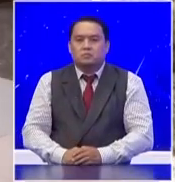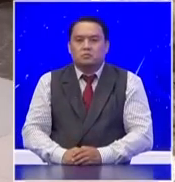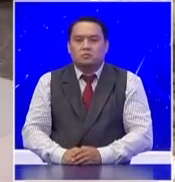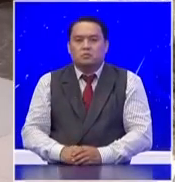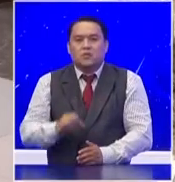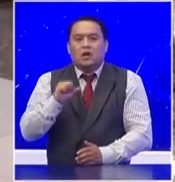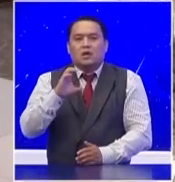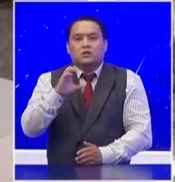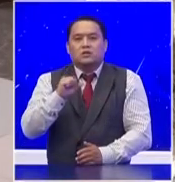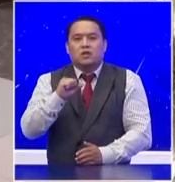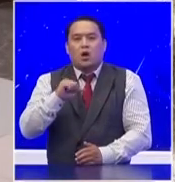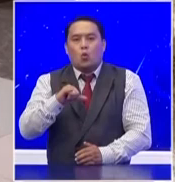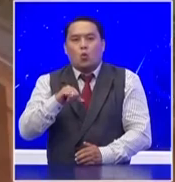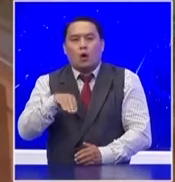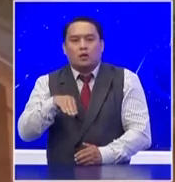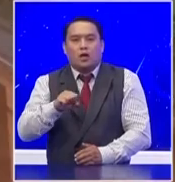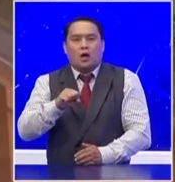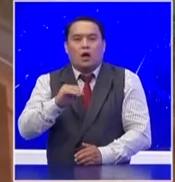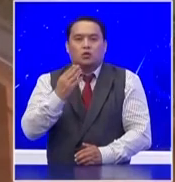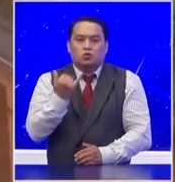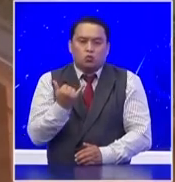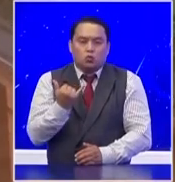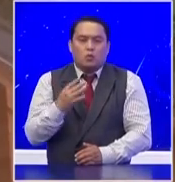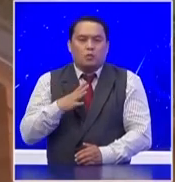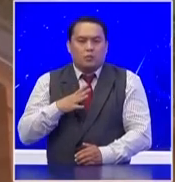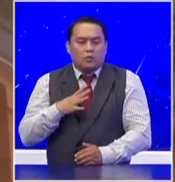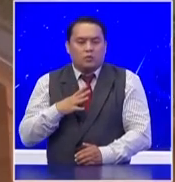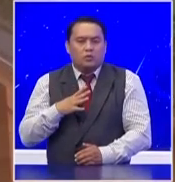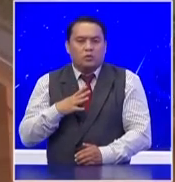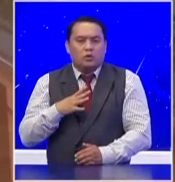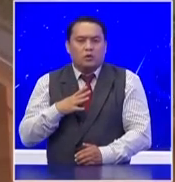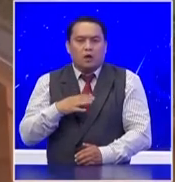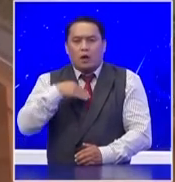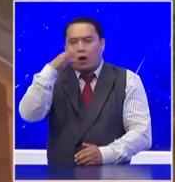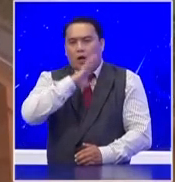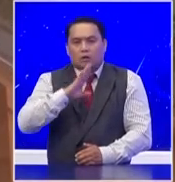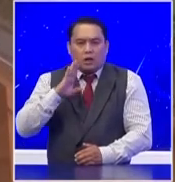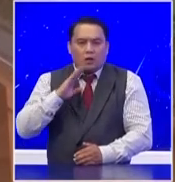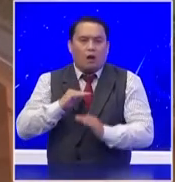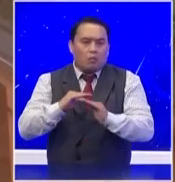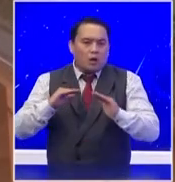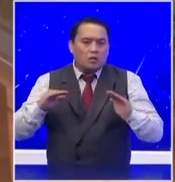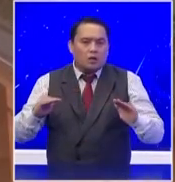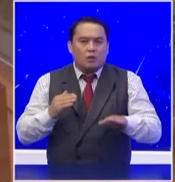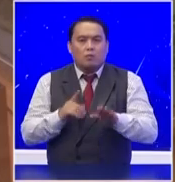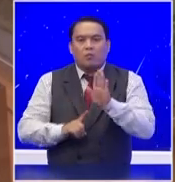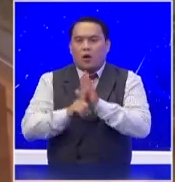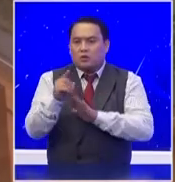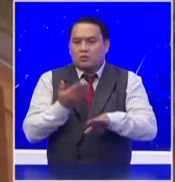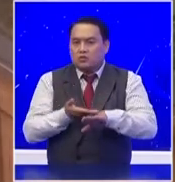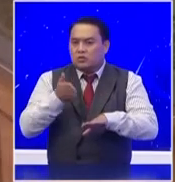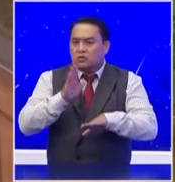Сауат ашуды енді жаңадан басталған дүкіме көп атана да бала да басында